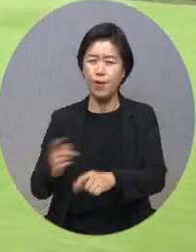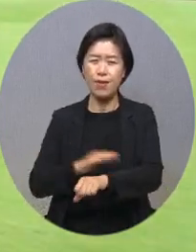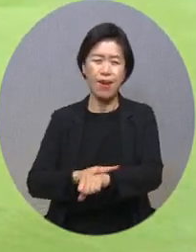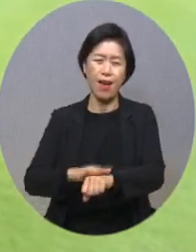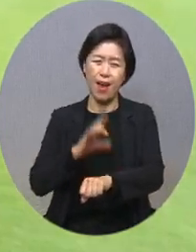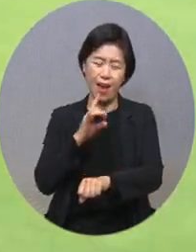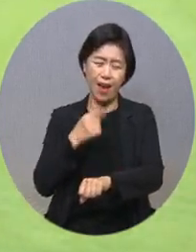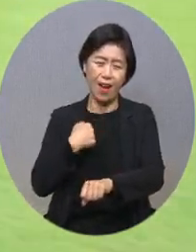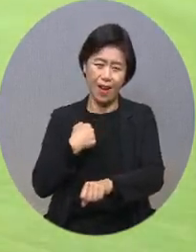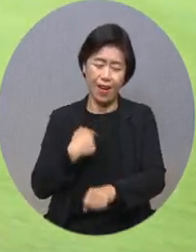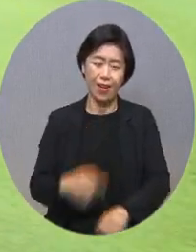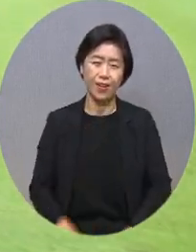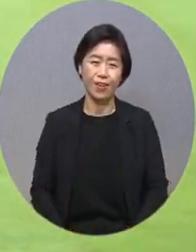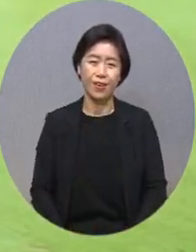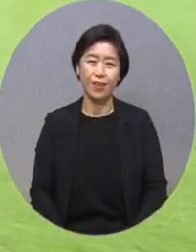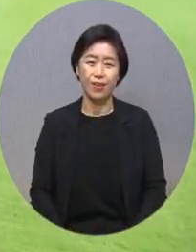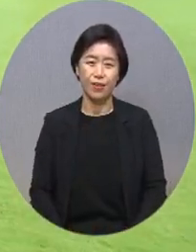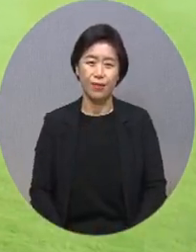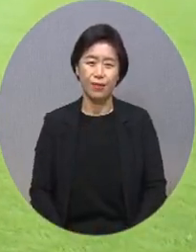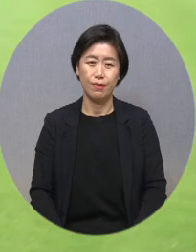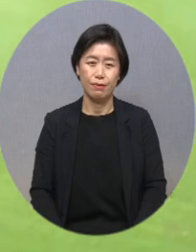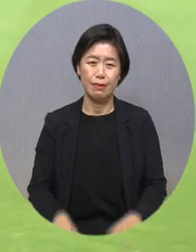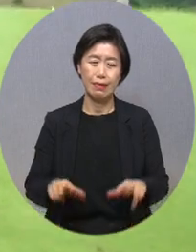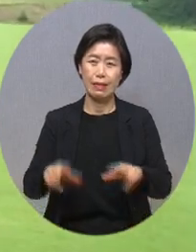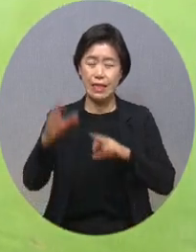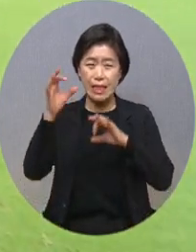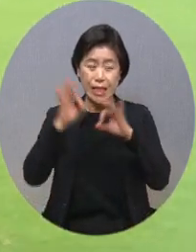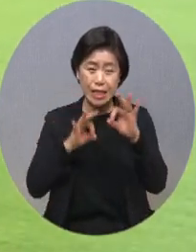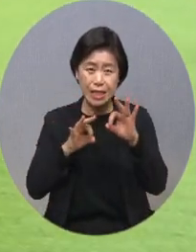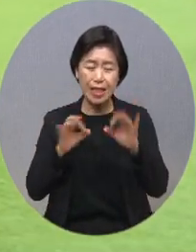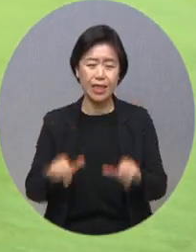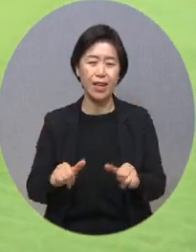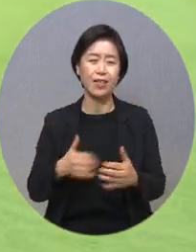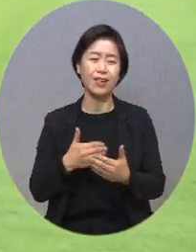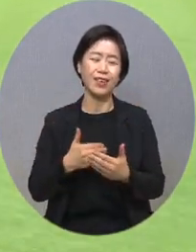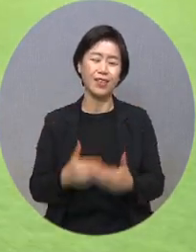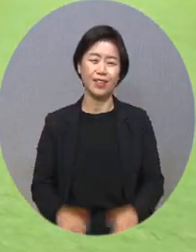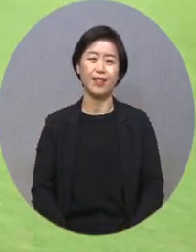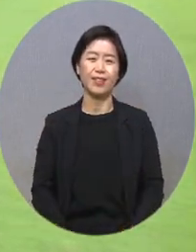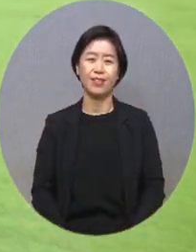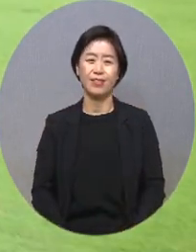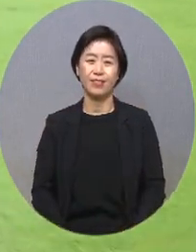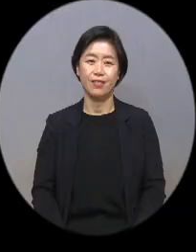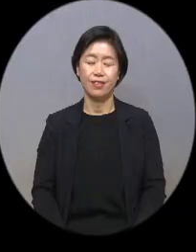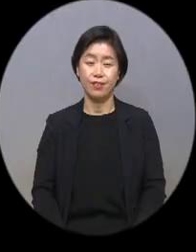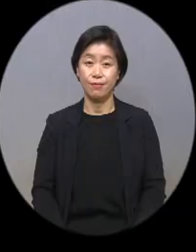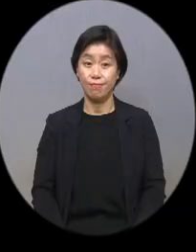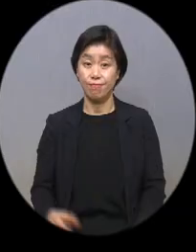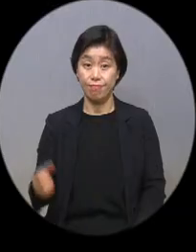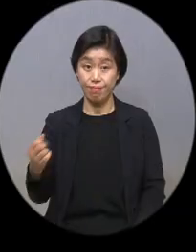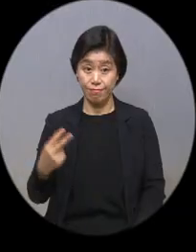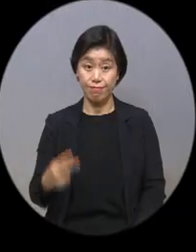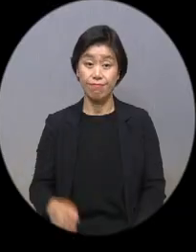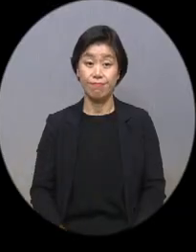돼서, 아, 떨려. 떨려. 이게 또,